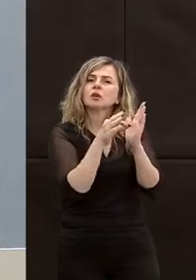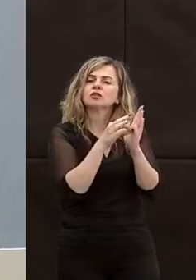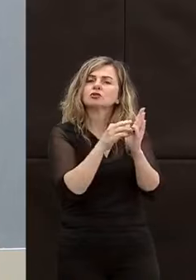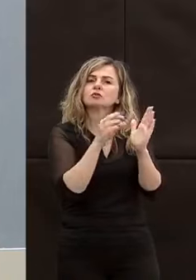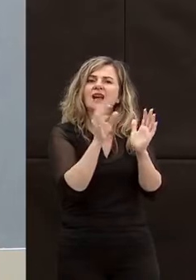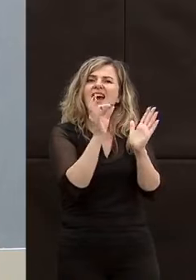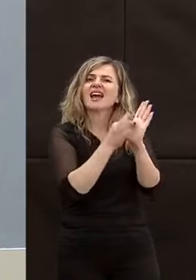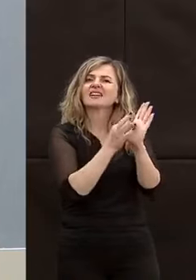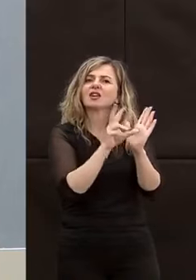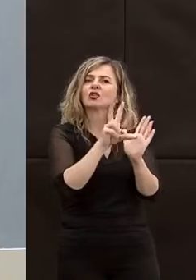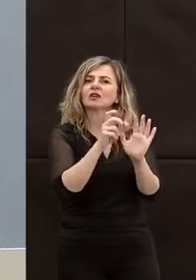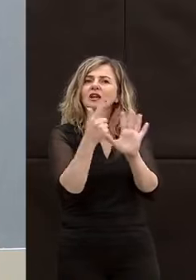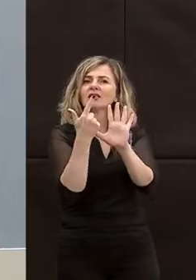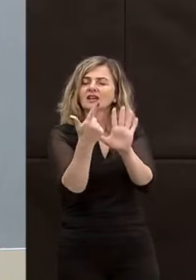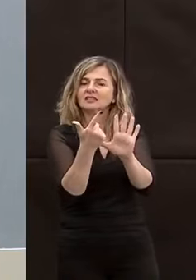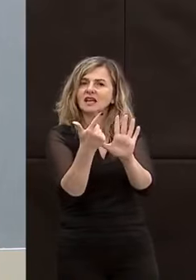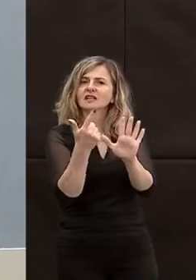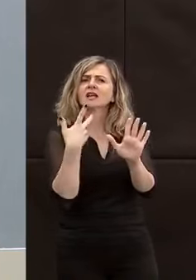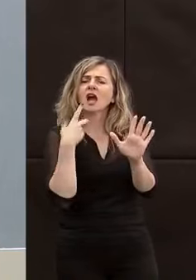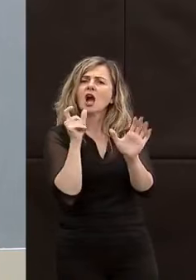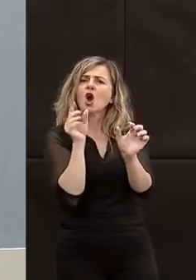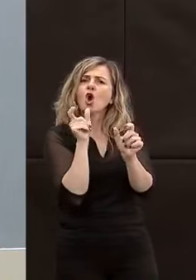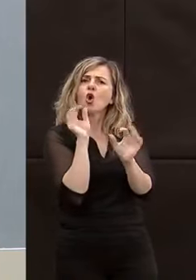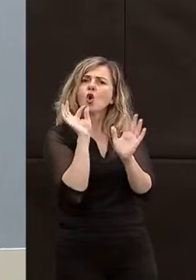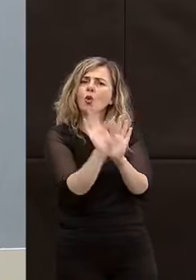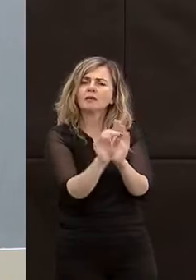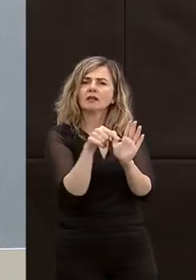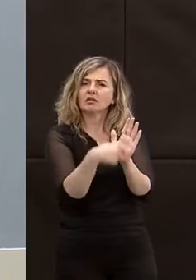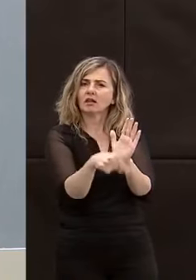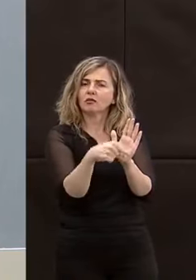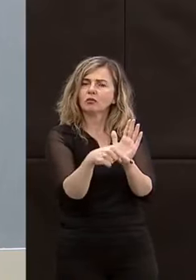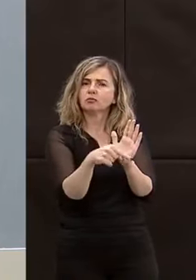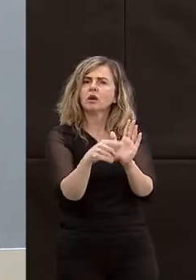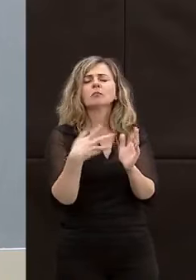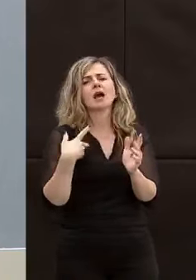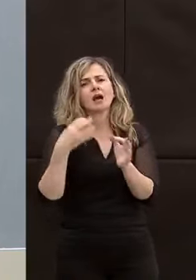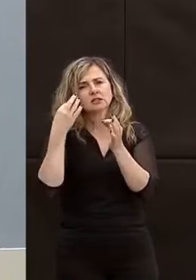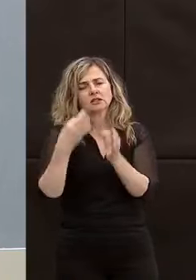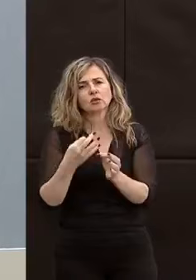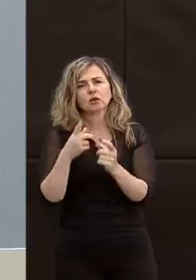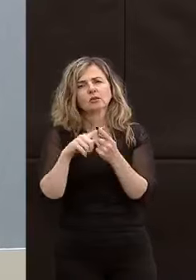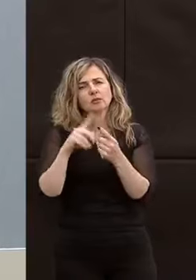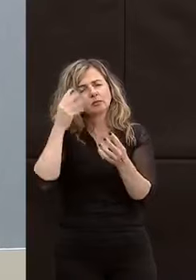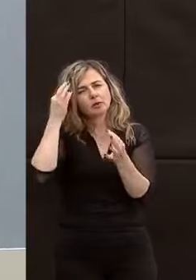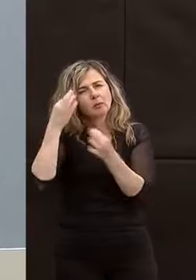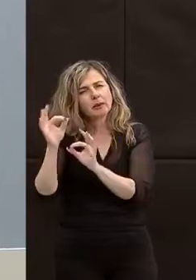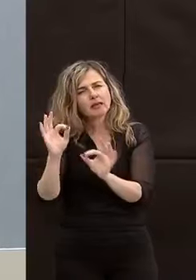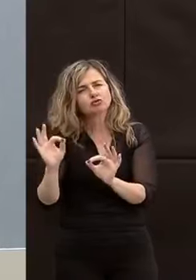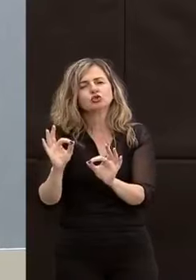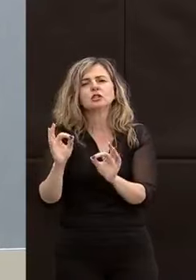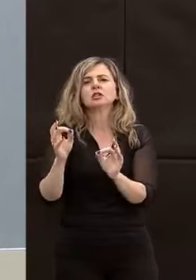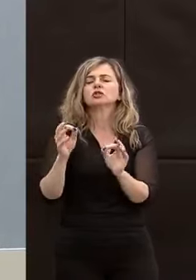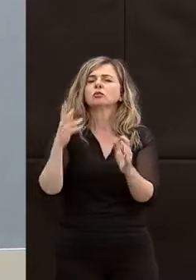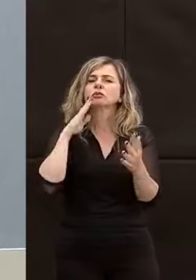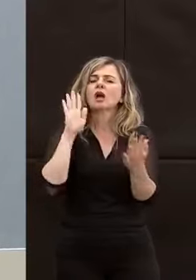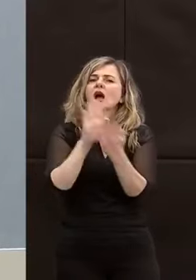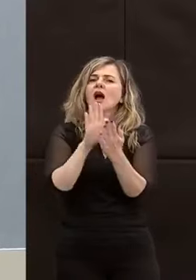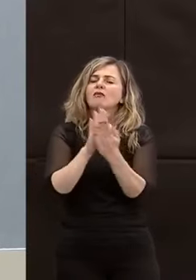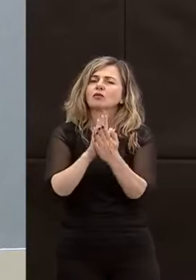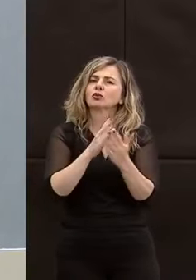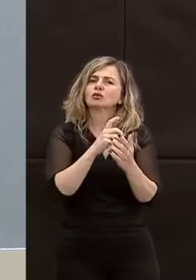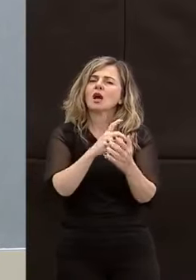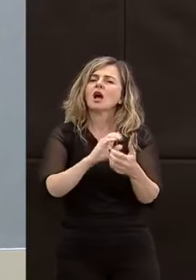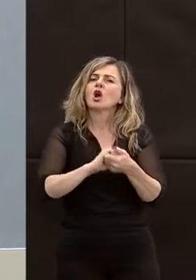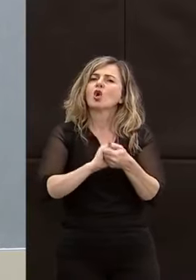va in questa direzione ma sicuramente potrà essere più preciso e potrà affrontare maggiormente questo tema il